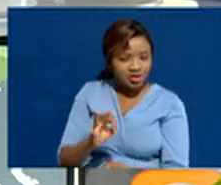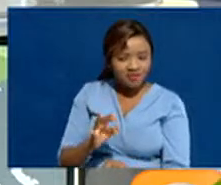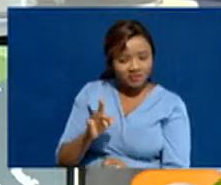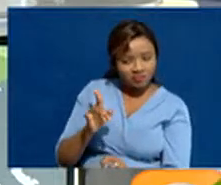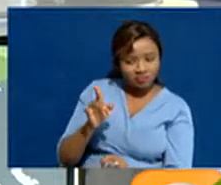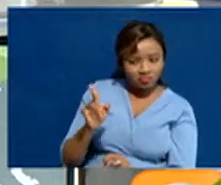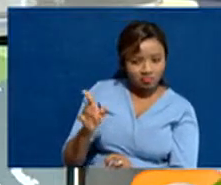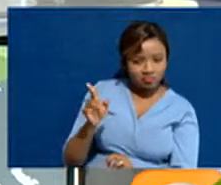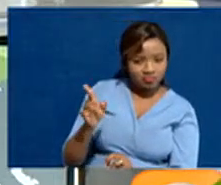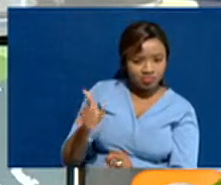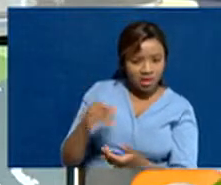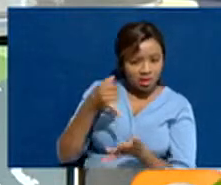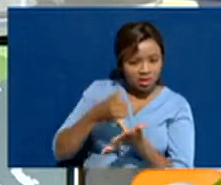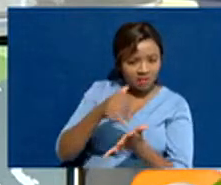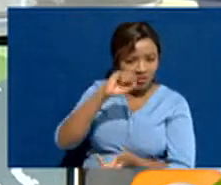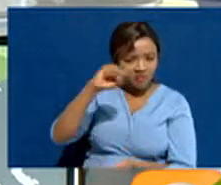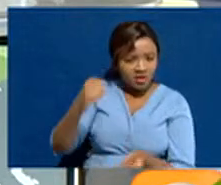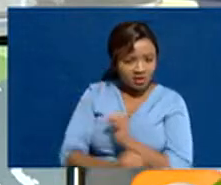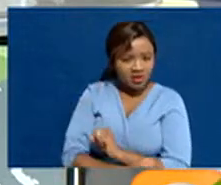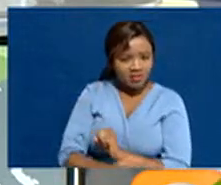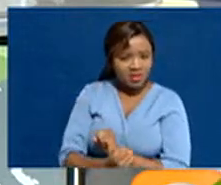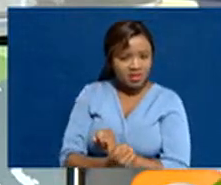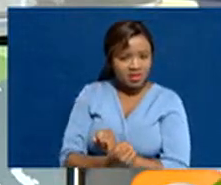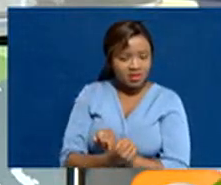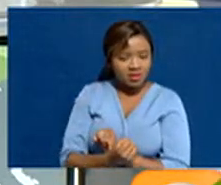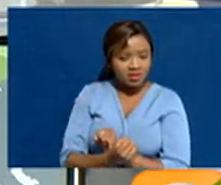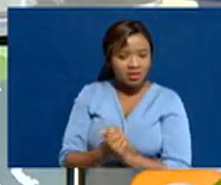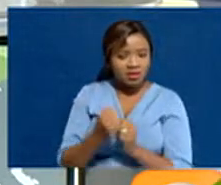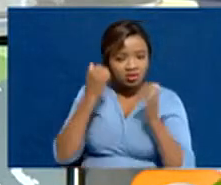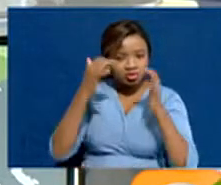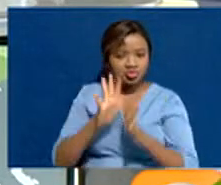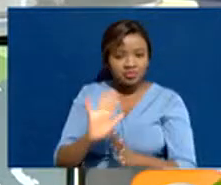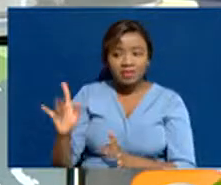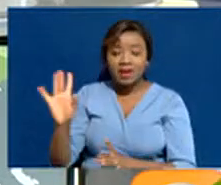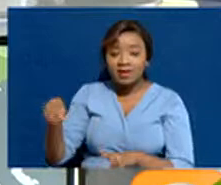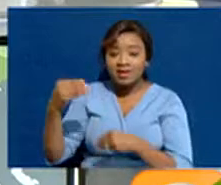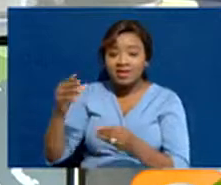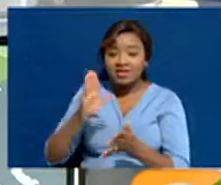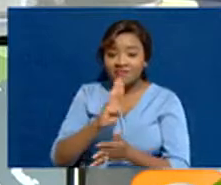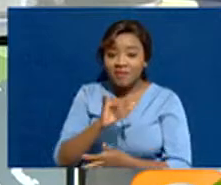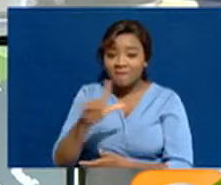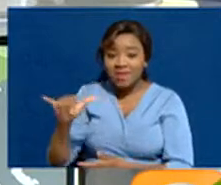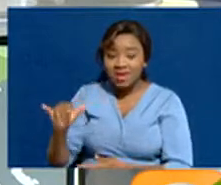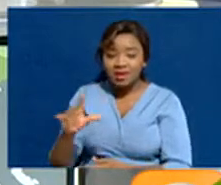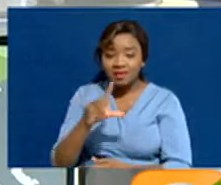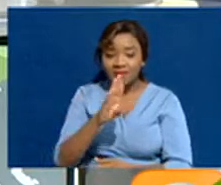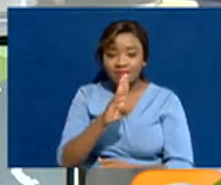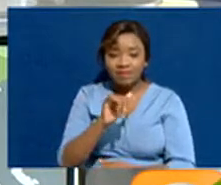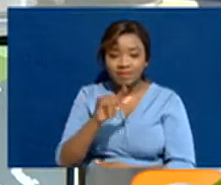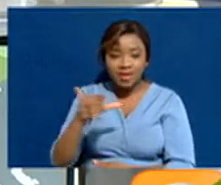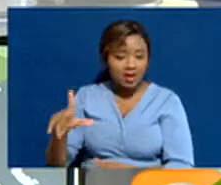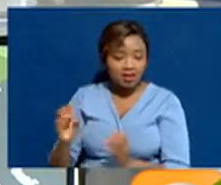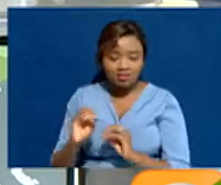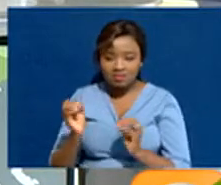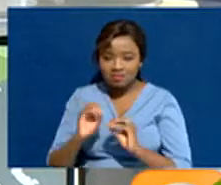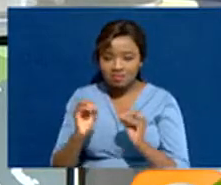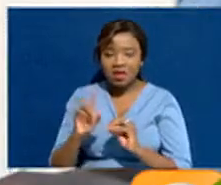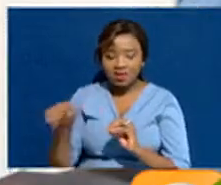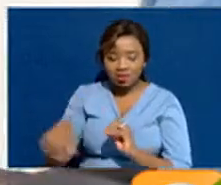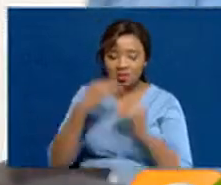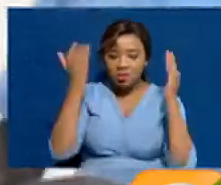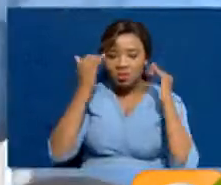wa tuhuma za ubakaji dhidi yake. Mwalimu huyo alinyimwa dhamana na atafikishwa mahakamani mwezi ujao.